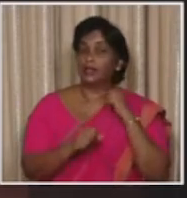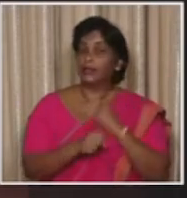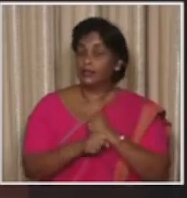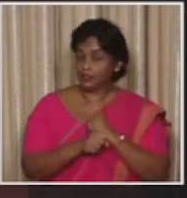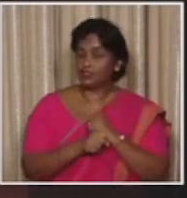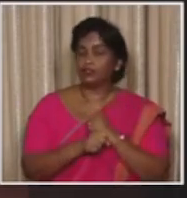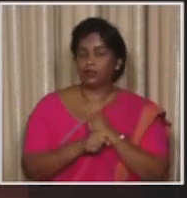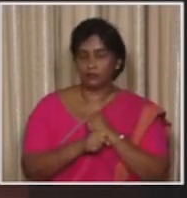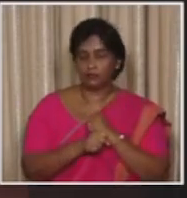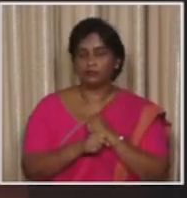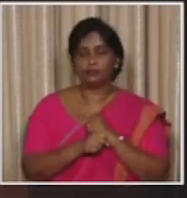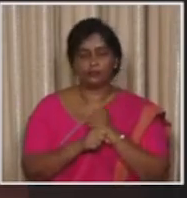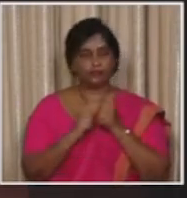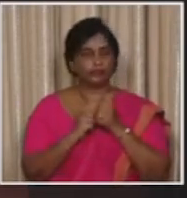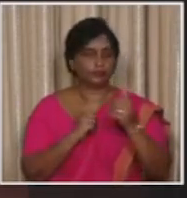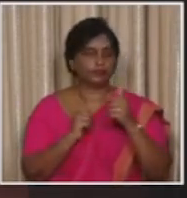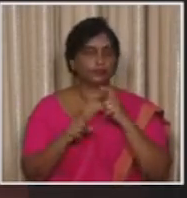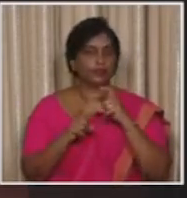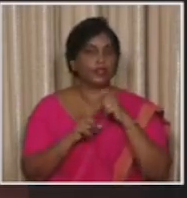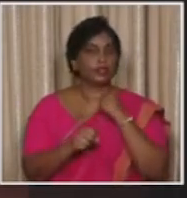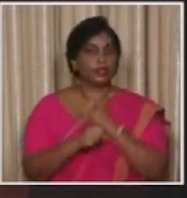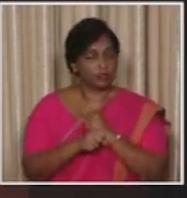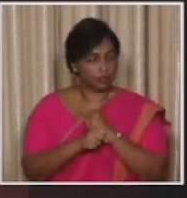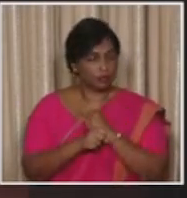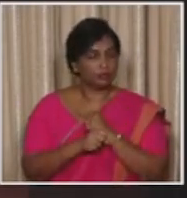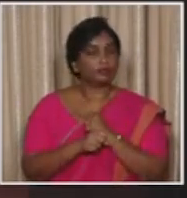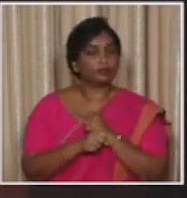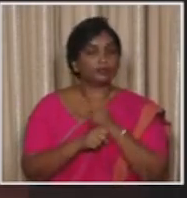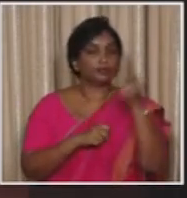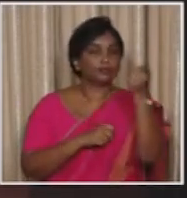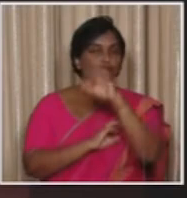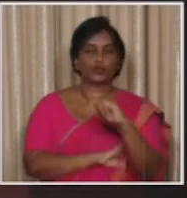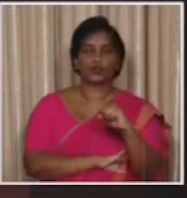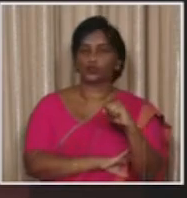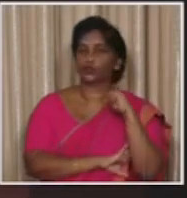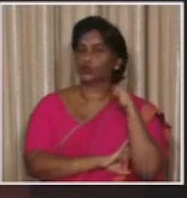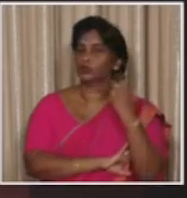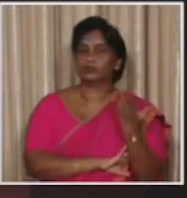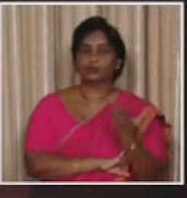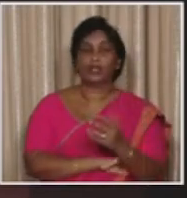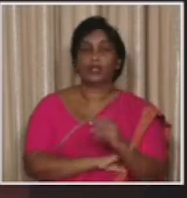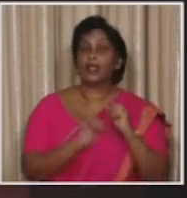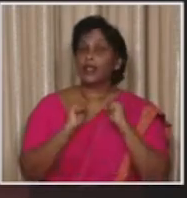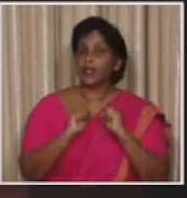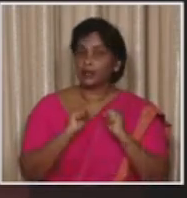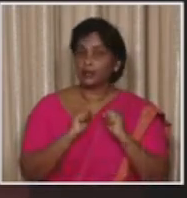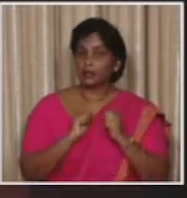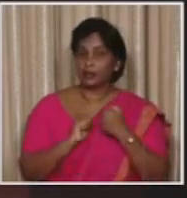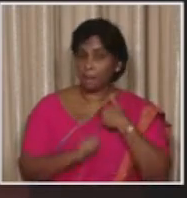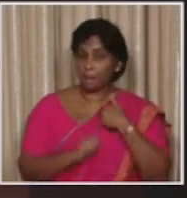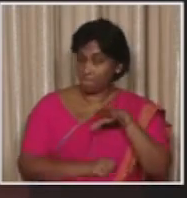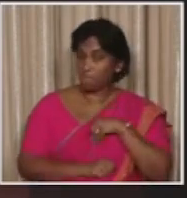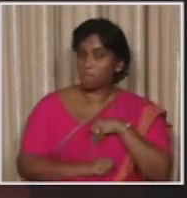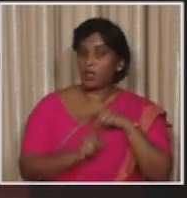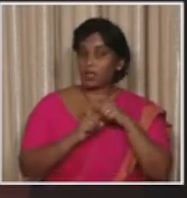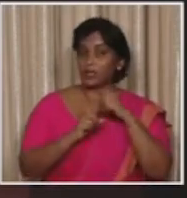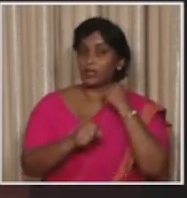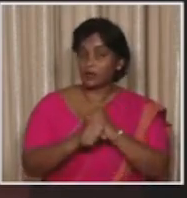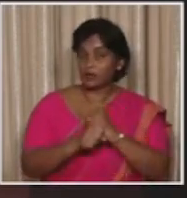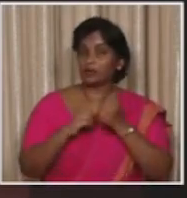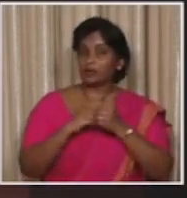ඕන. ඩිජිටයිස් කරන්නට ඔබට කොන්දක් නැහැ. ඇයි? මම පිළිගන්නවා ඩිජිටයිස් කරන්න